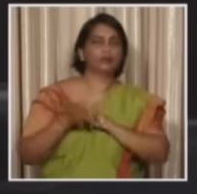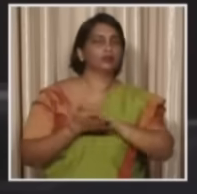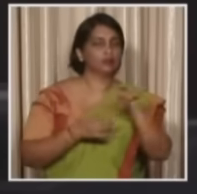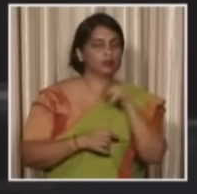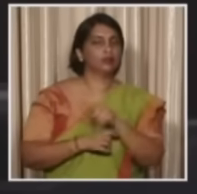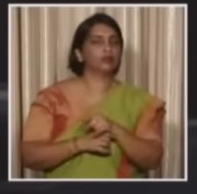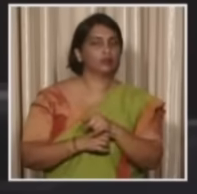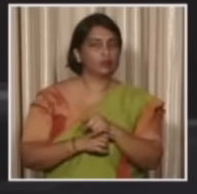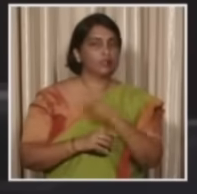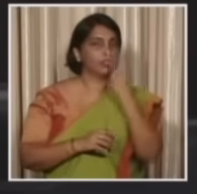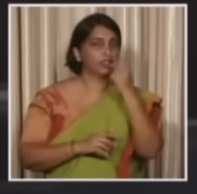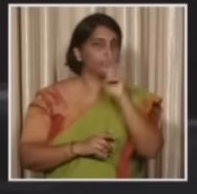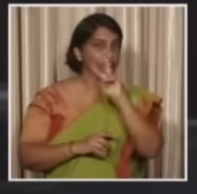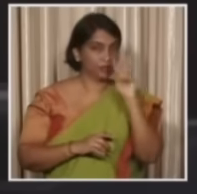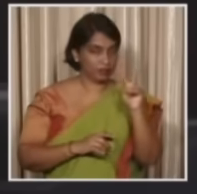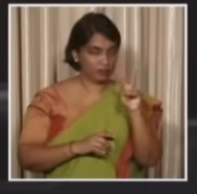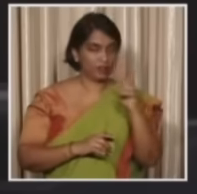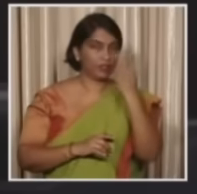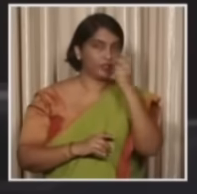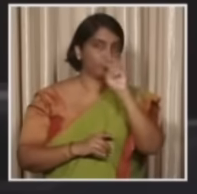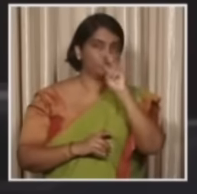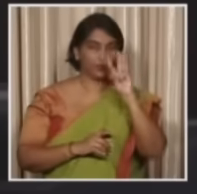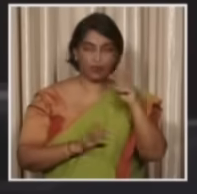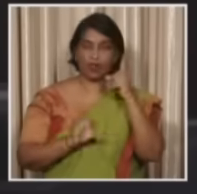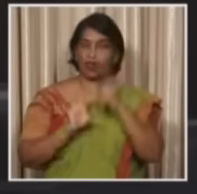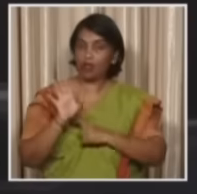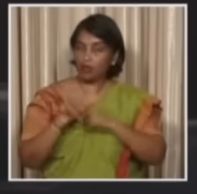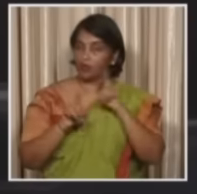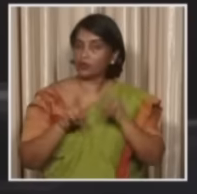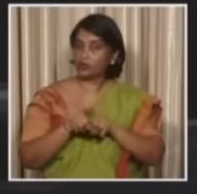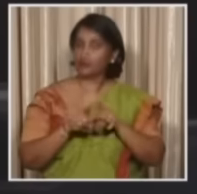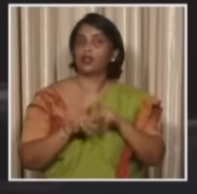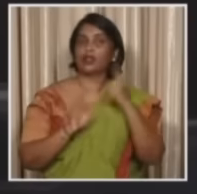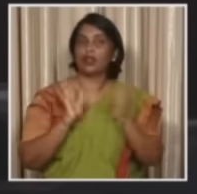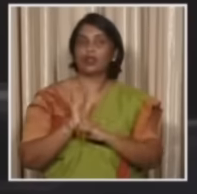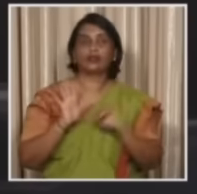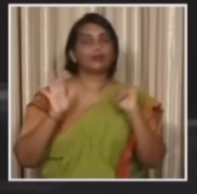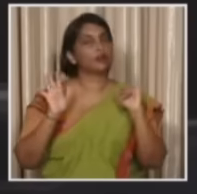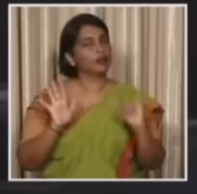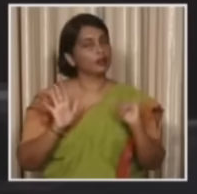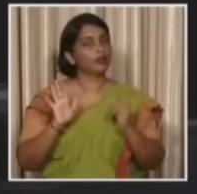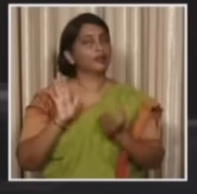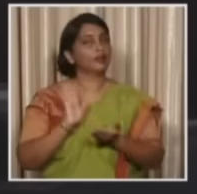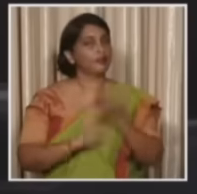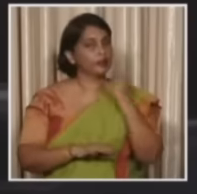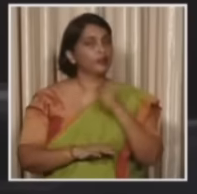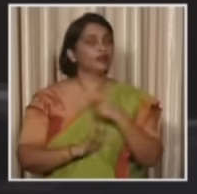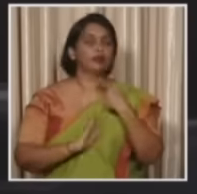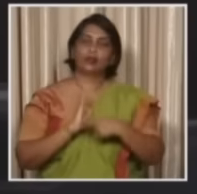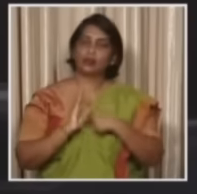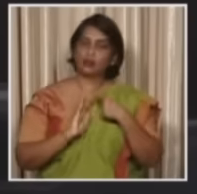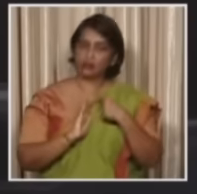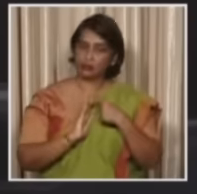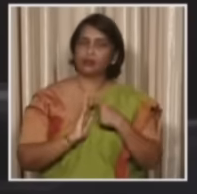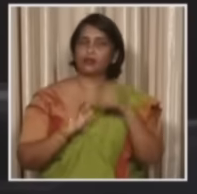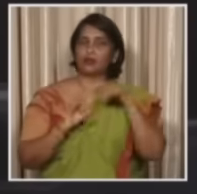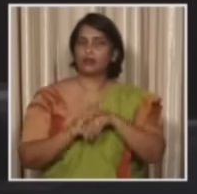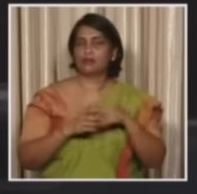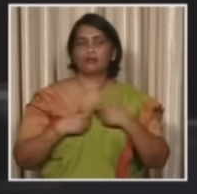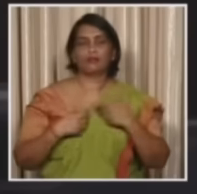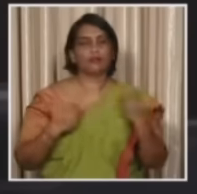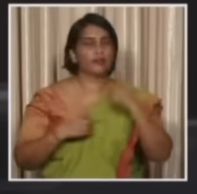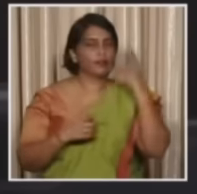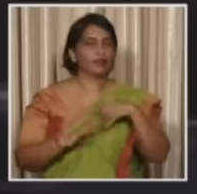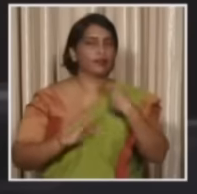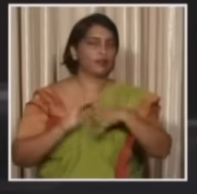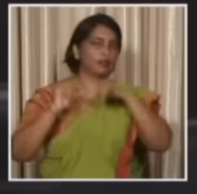මේ 2022-23 අවුරුදු දෙකකට විතර 106,000 වැඩි ප්‍රමාණයක් මේ රටේ ඉන්න බැරි කම නිසා මේ